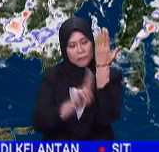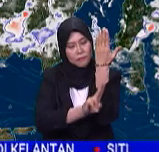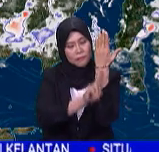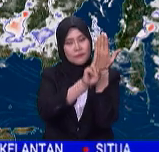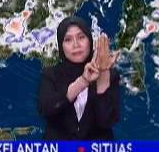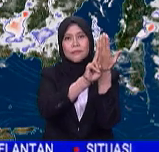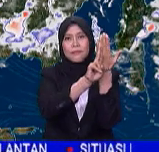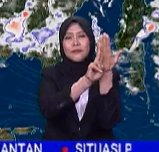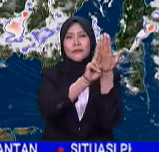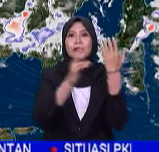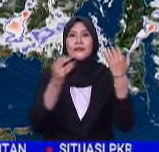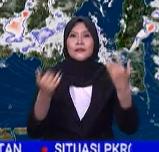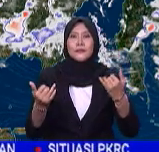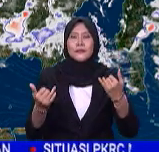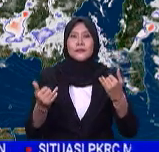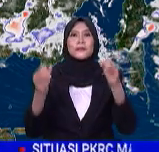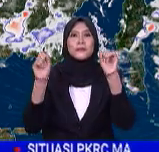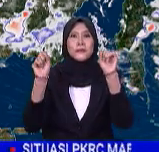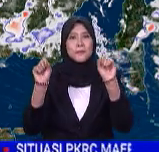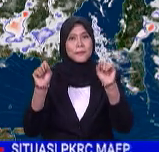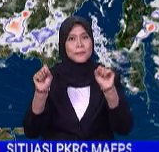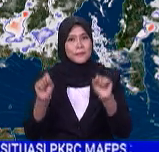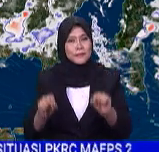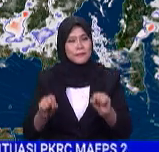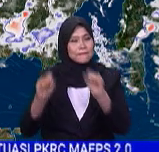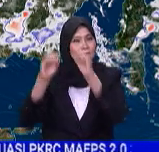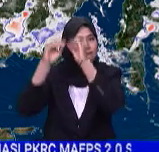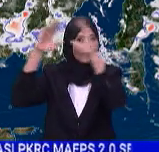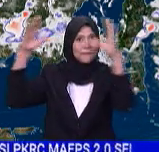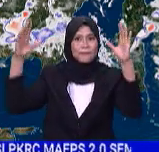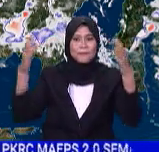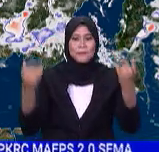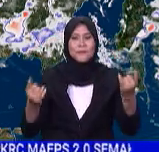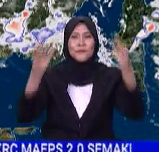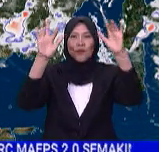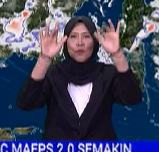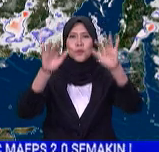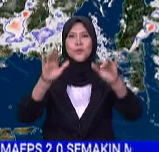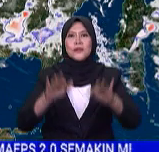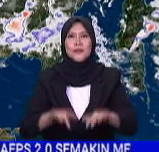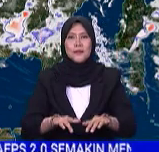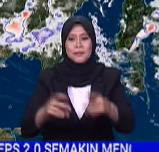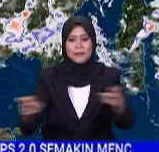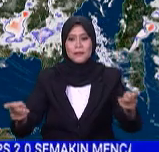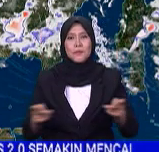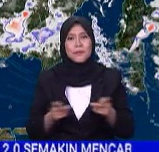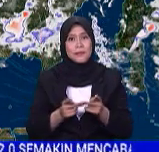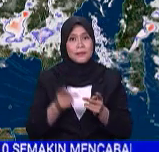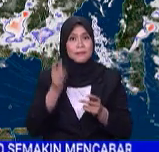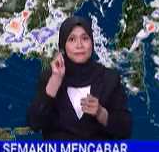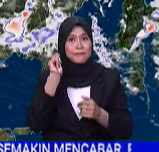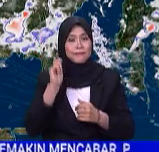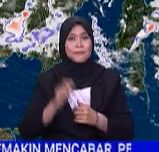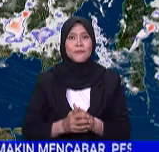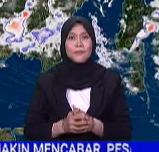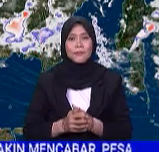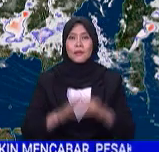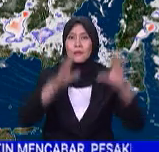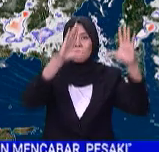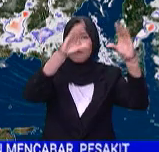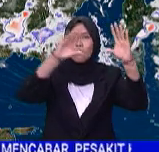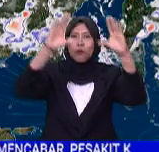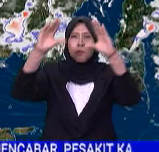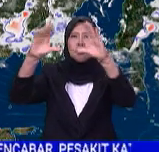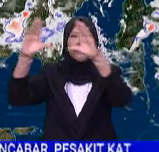semenanjung yang secara amnya boleh memberikan gambaran keadaan cuaca lembap di kawasan yang tersebut. Dan kelompok awan ini